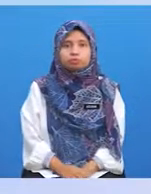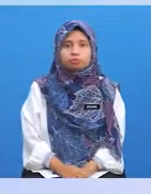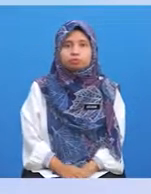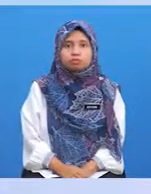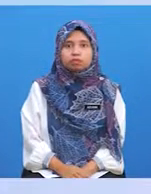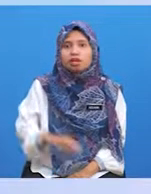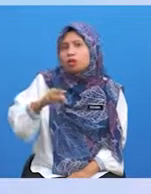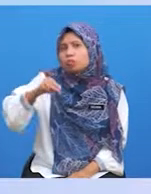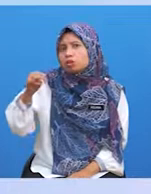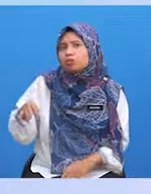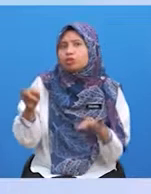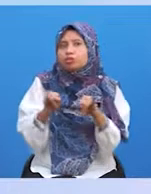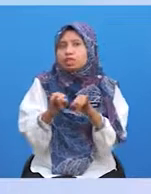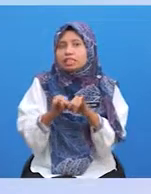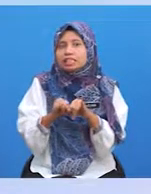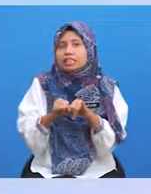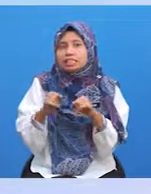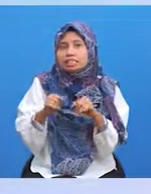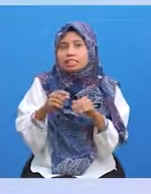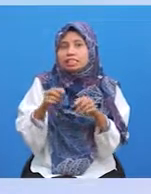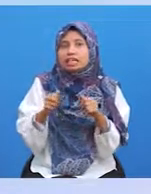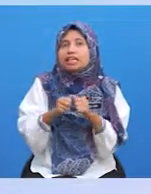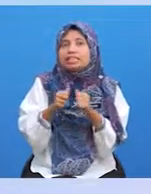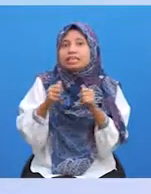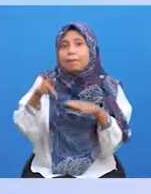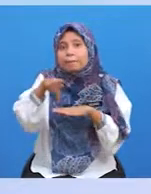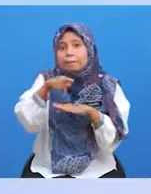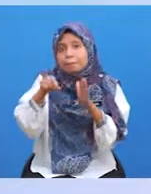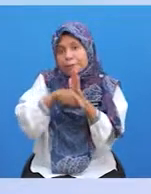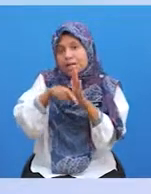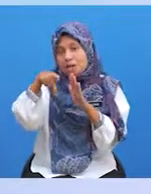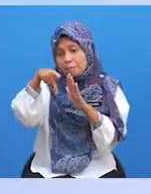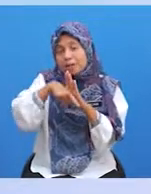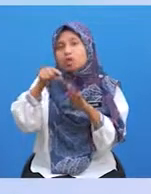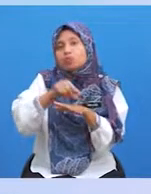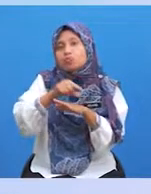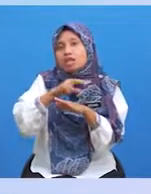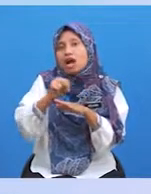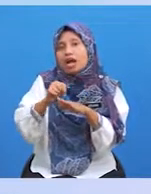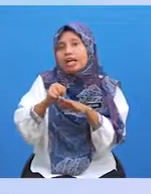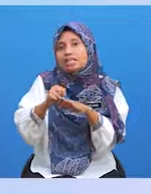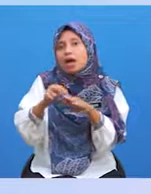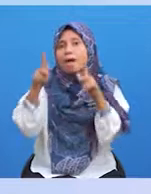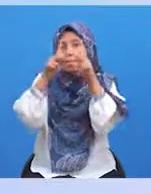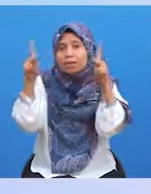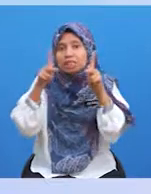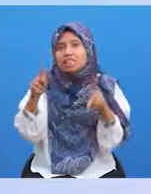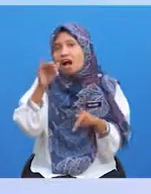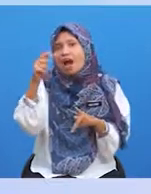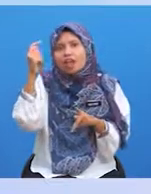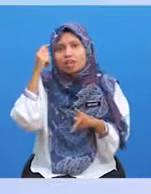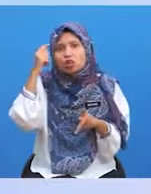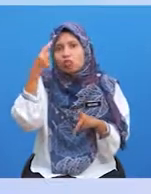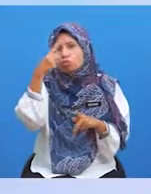PAK21. Murid-murid juga didedahkan dengan penggunaan peta aiting